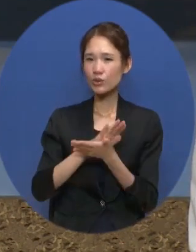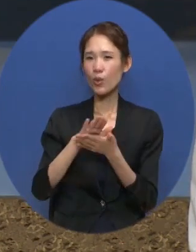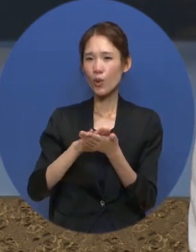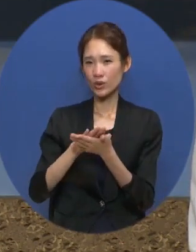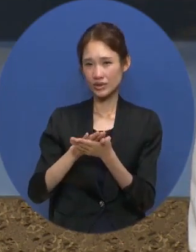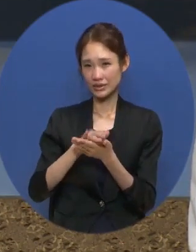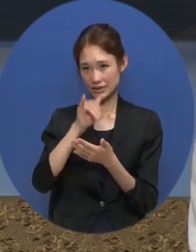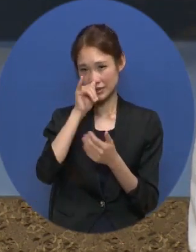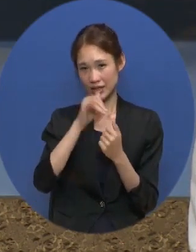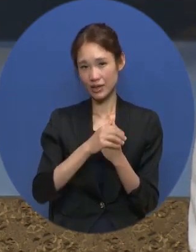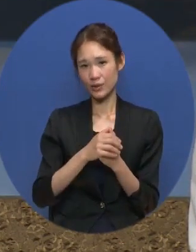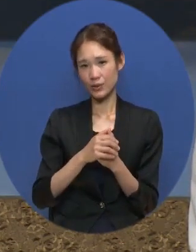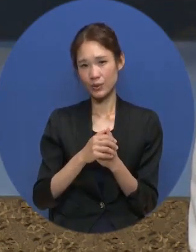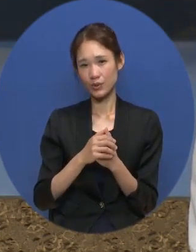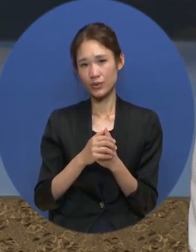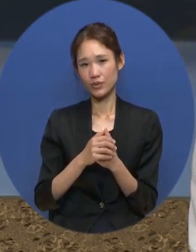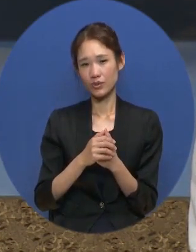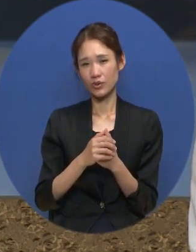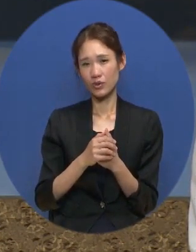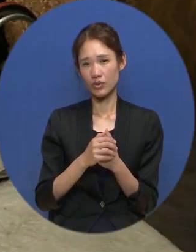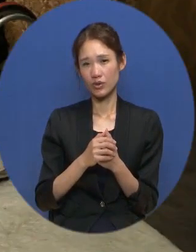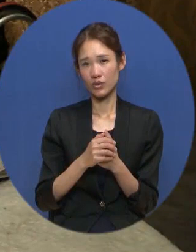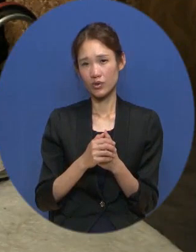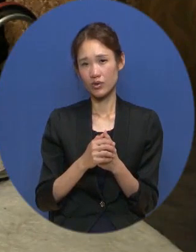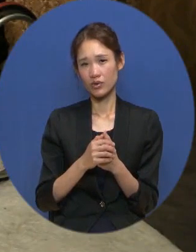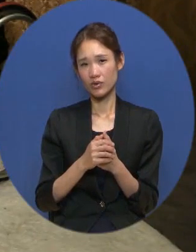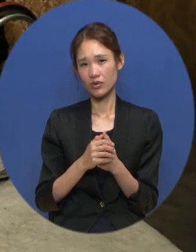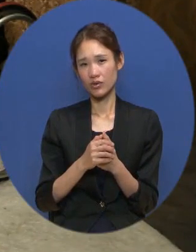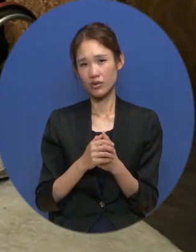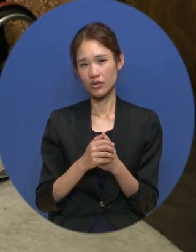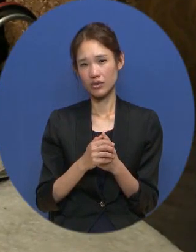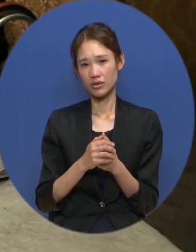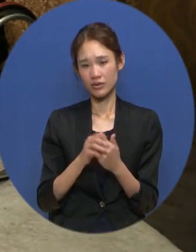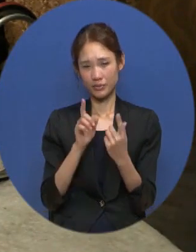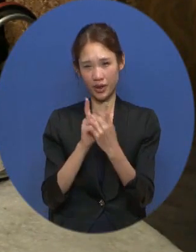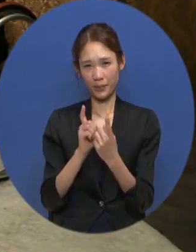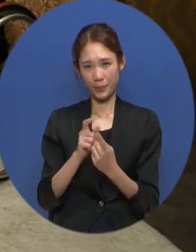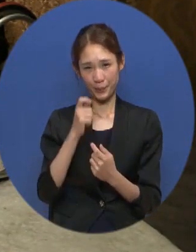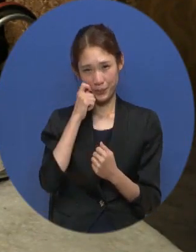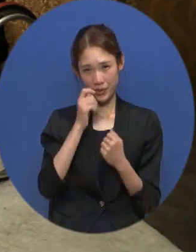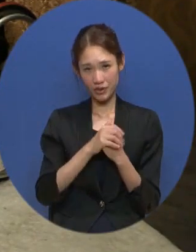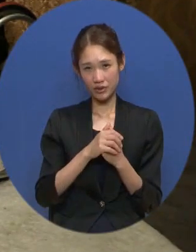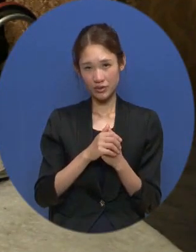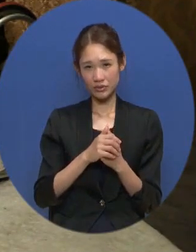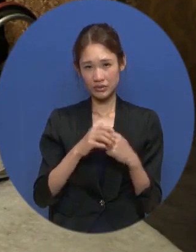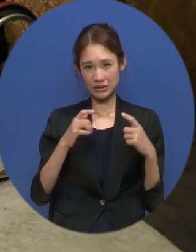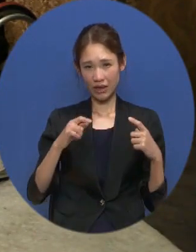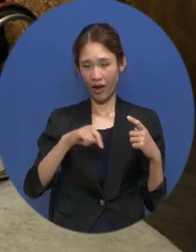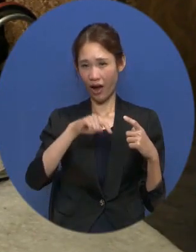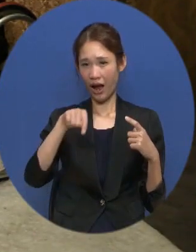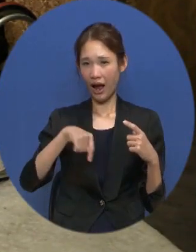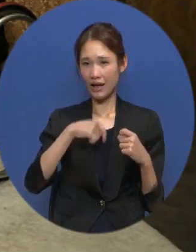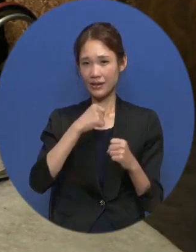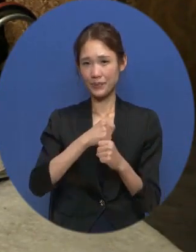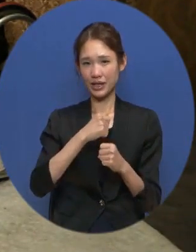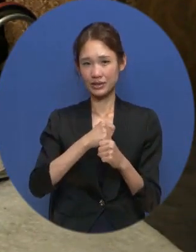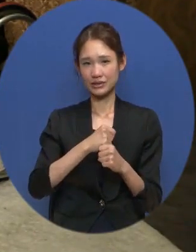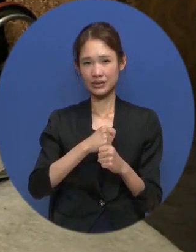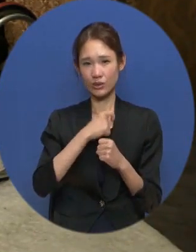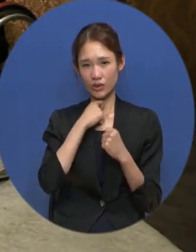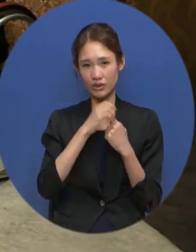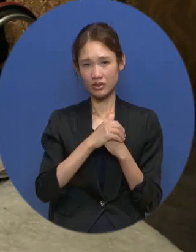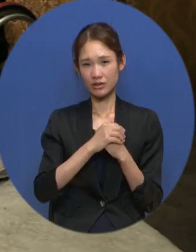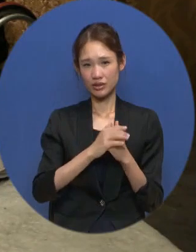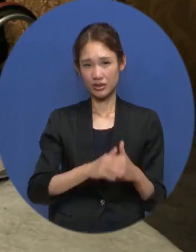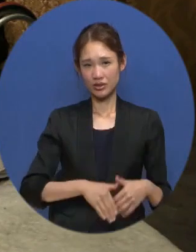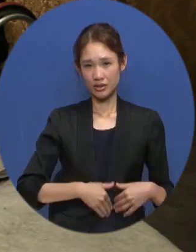가지고 있고요. 네. 요거를 너무 못 보니까 이제는 좀 지역에다 좀 이렇게 만들었으면 해요.